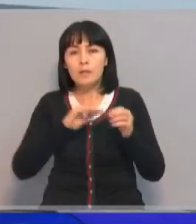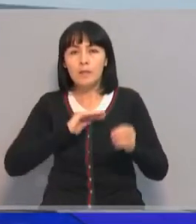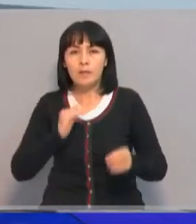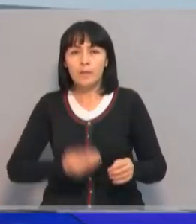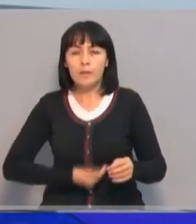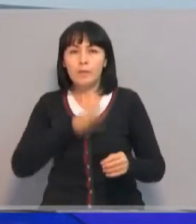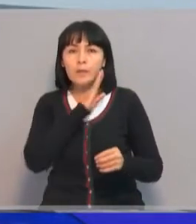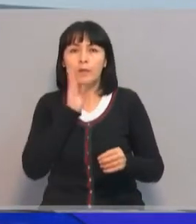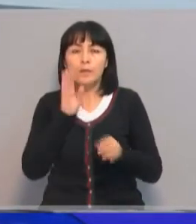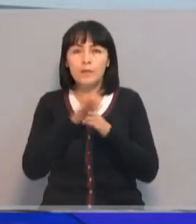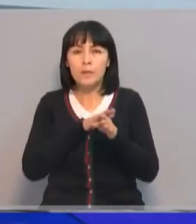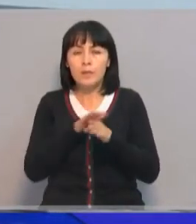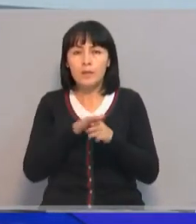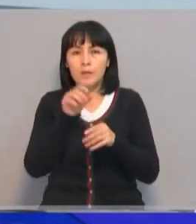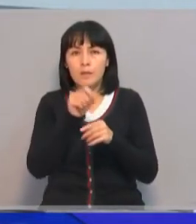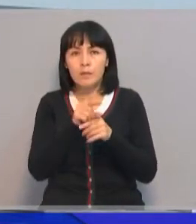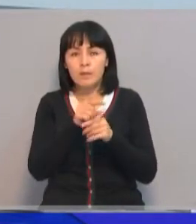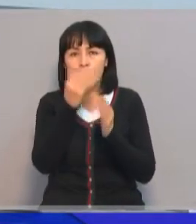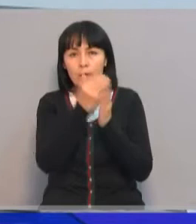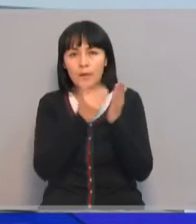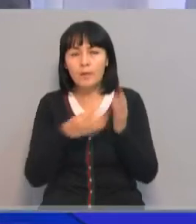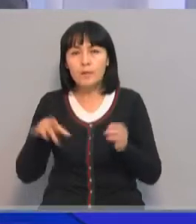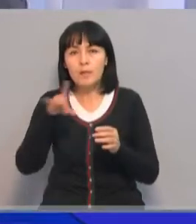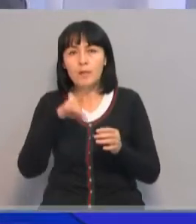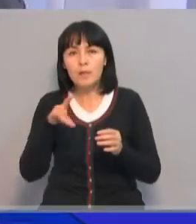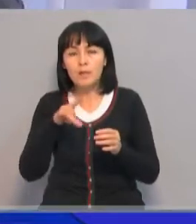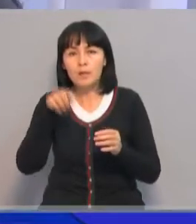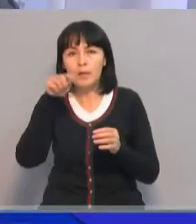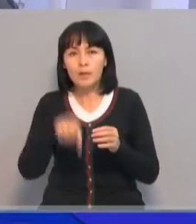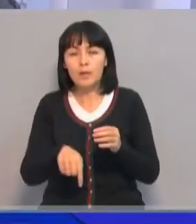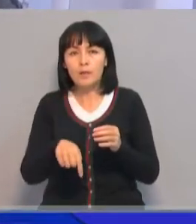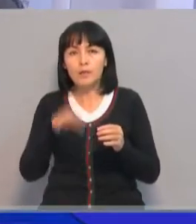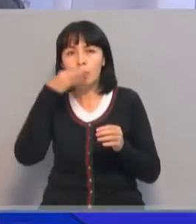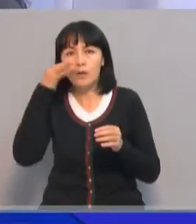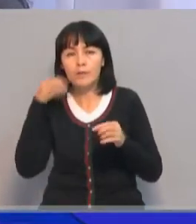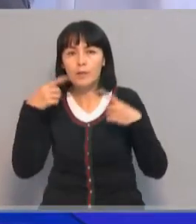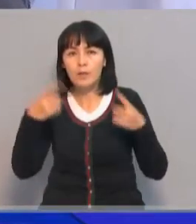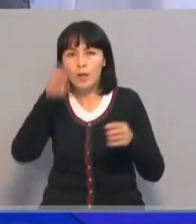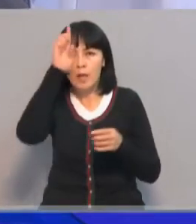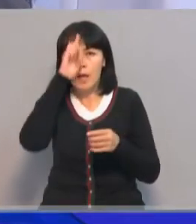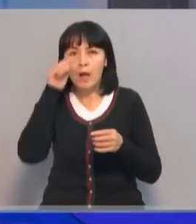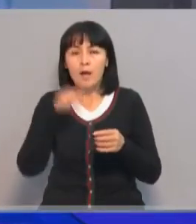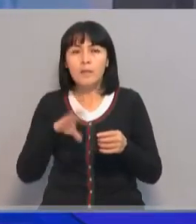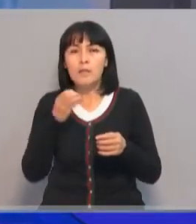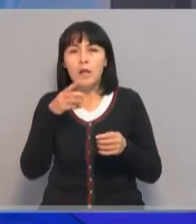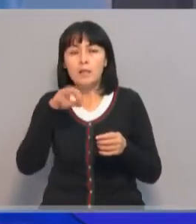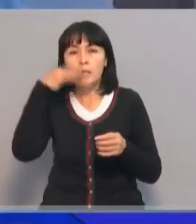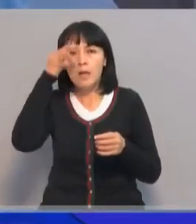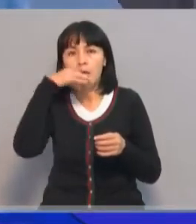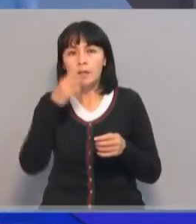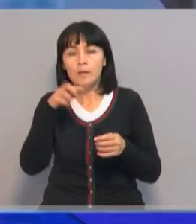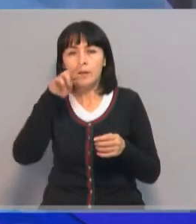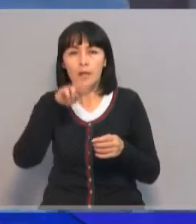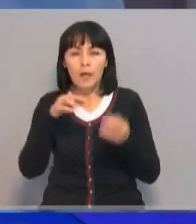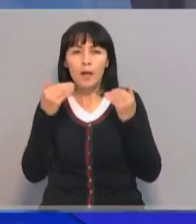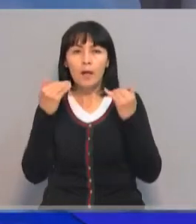беременных. Проведение вакцинации указанных контингентов в республике основано на опыте других стран, таких как США, Германия,